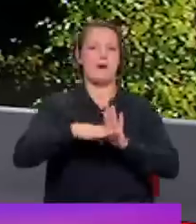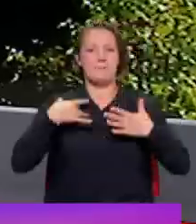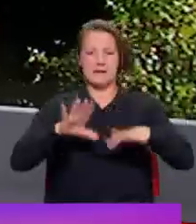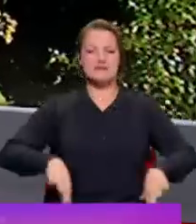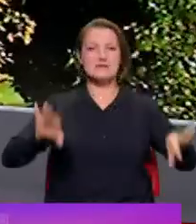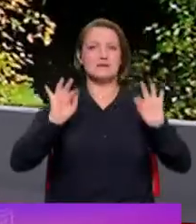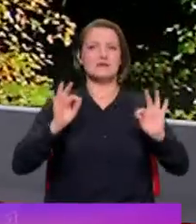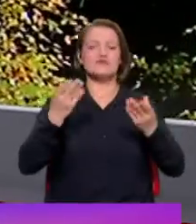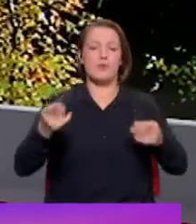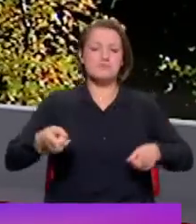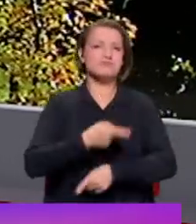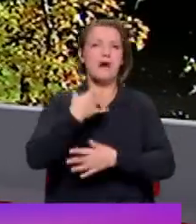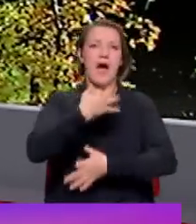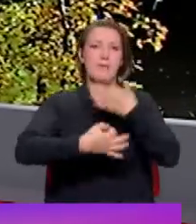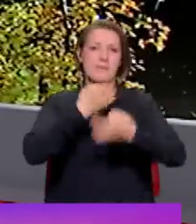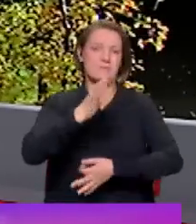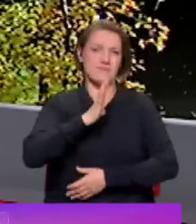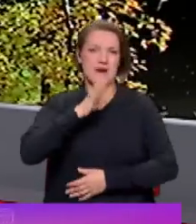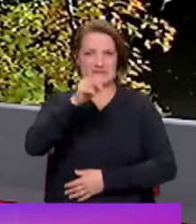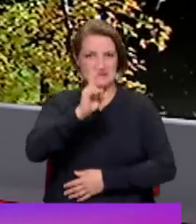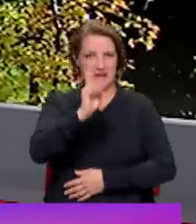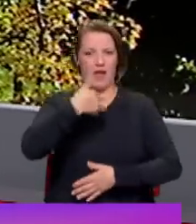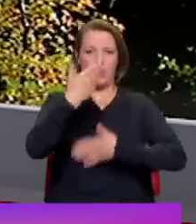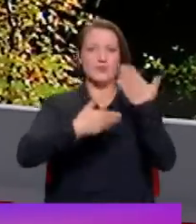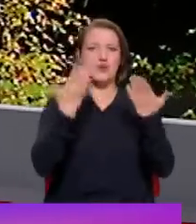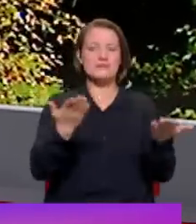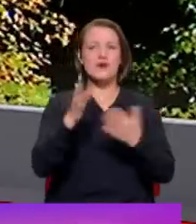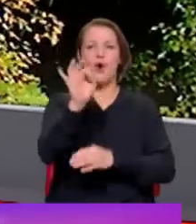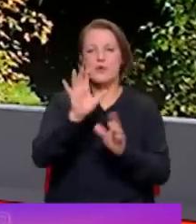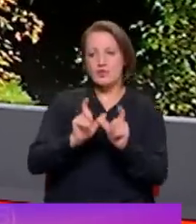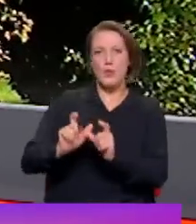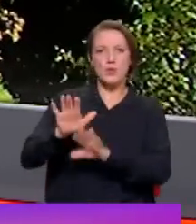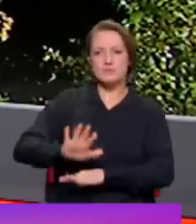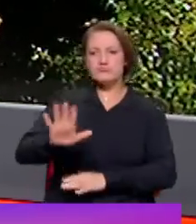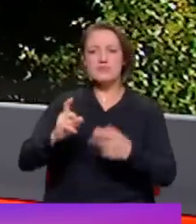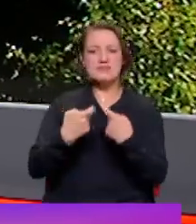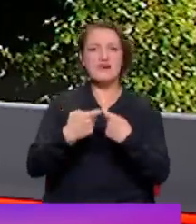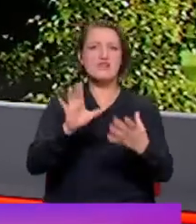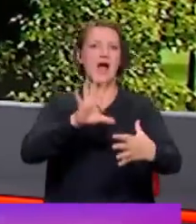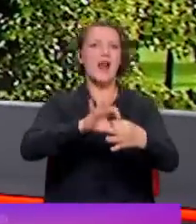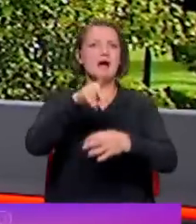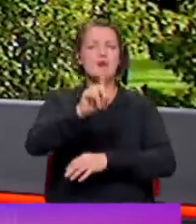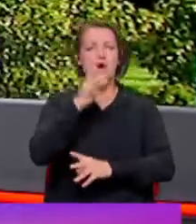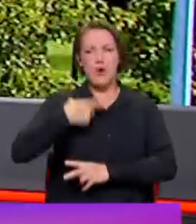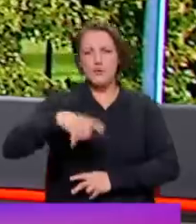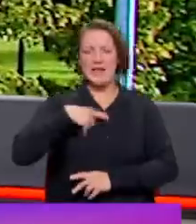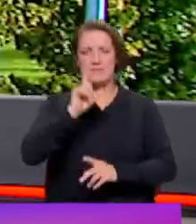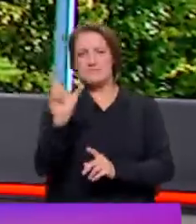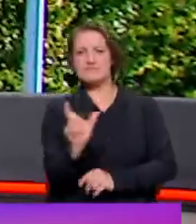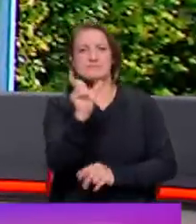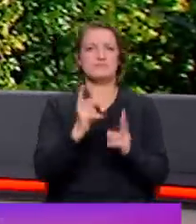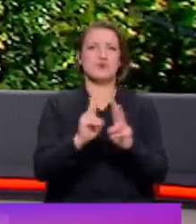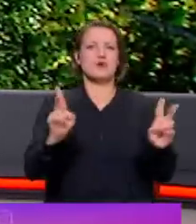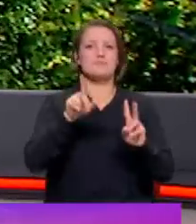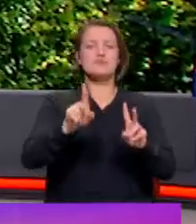hazırladık pek çok Haberimiz var size aktaracağımız Ve tabii ki Ortadoğu'daki savaşla ilgili de özel bir parantez açacağız bugün bu